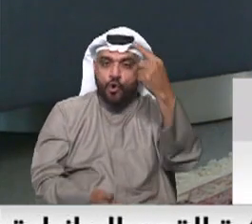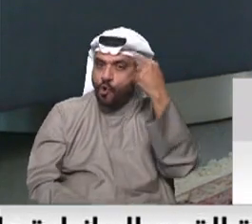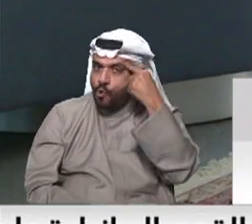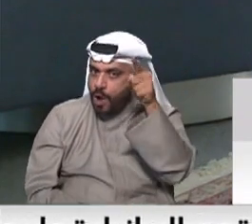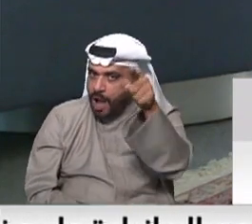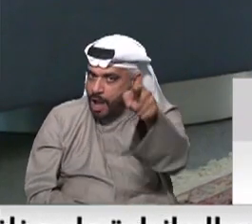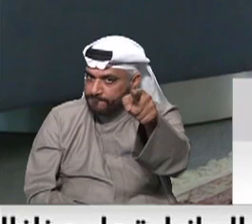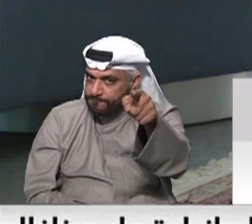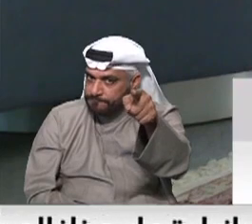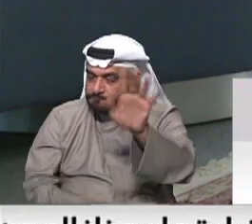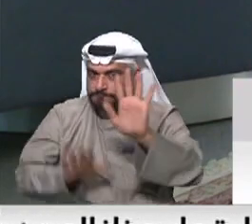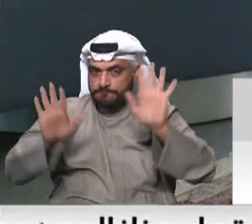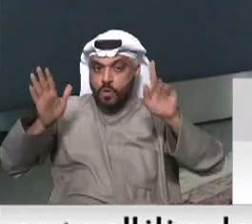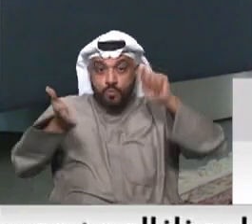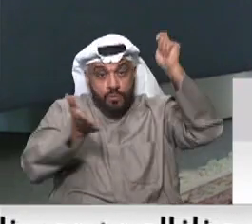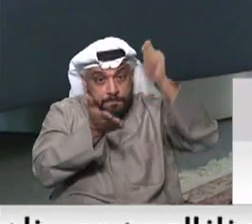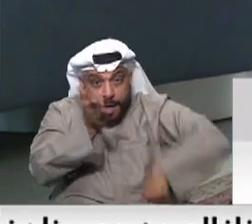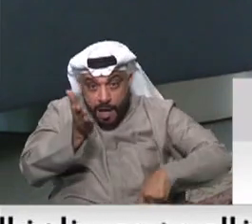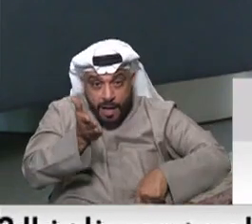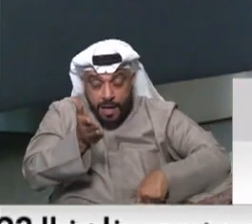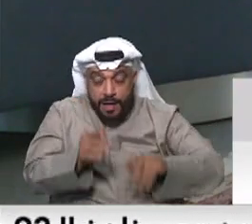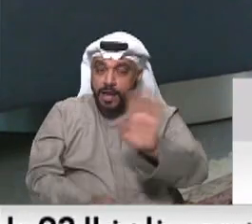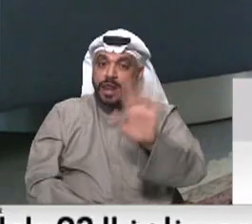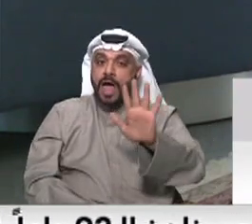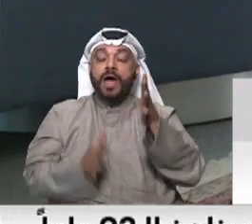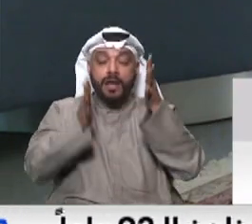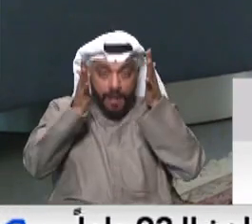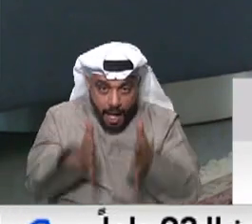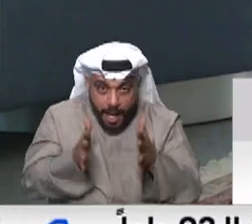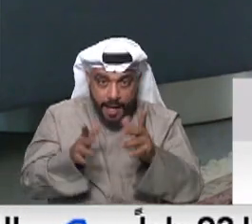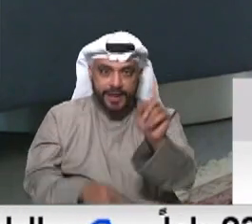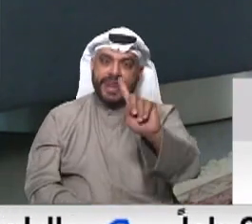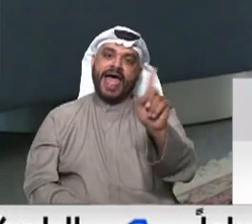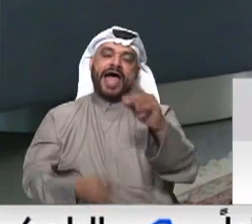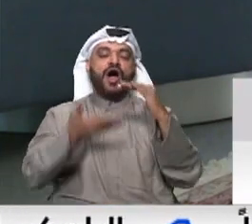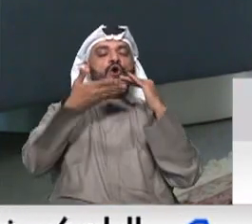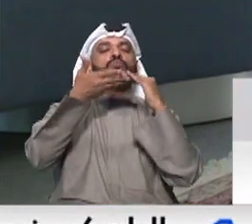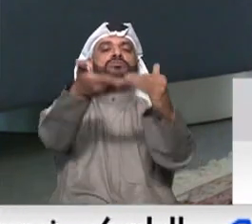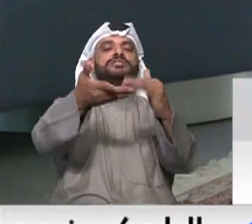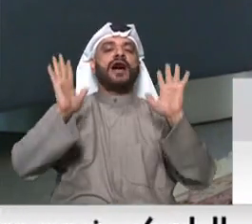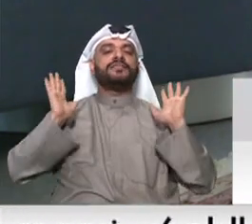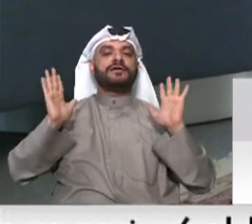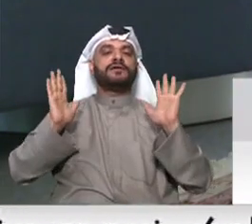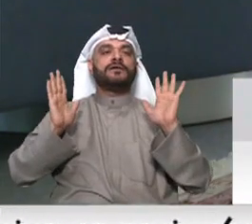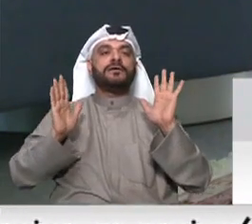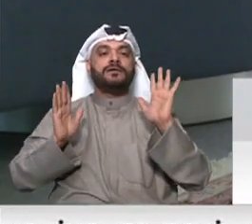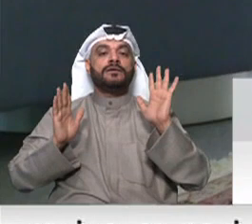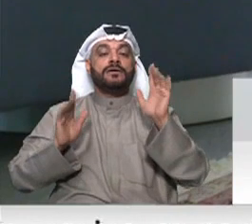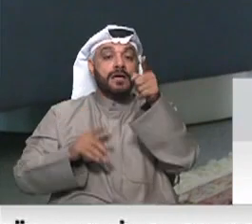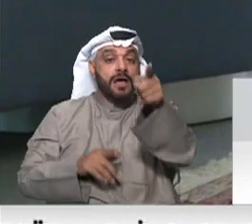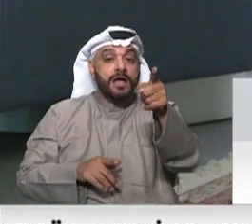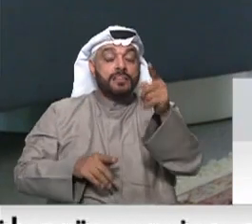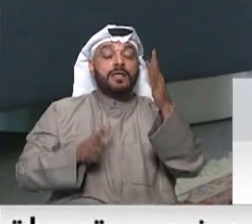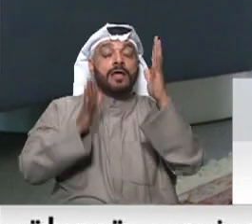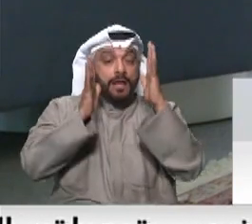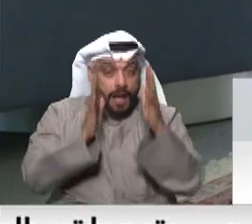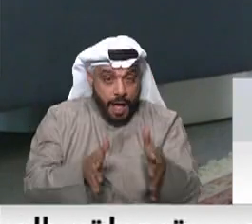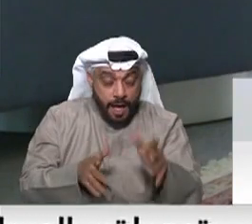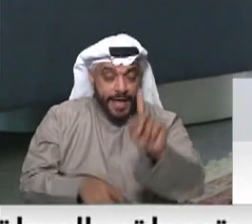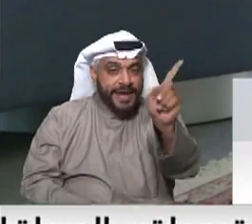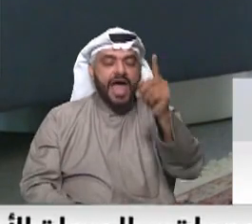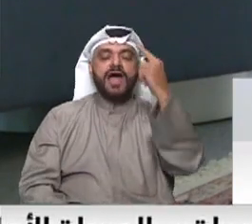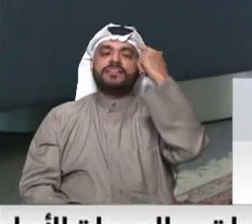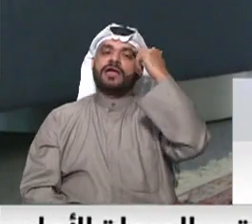ان هذه اداه مسانده واداه مساعده وليست متخذ قرار فلا يترك مصير اتخاذ